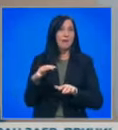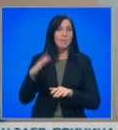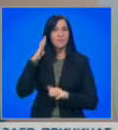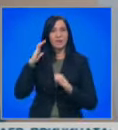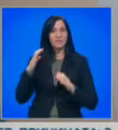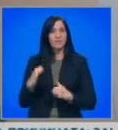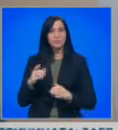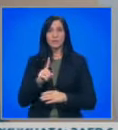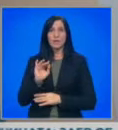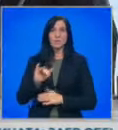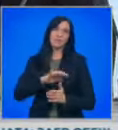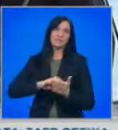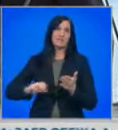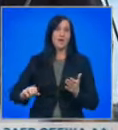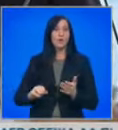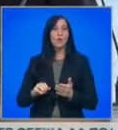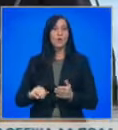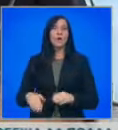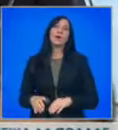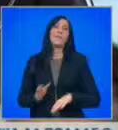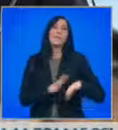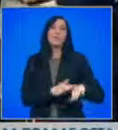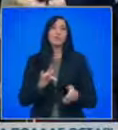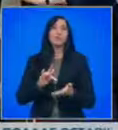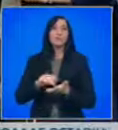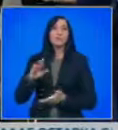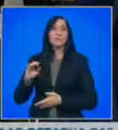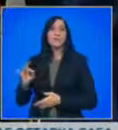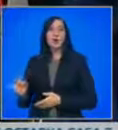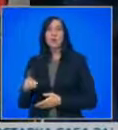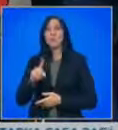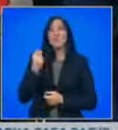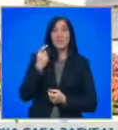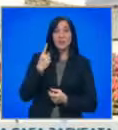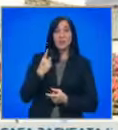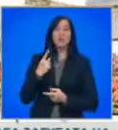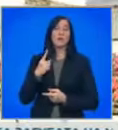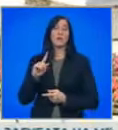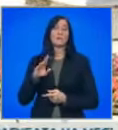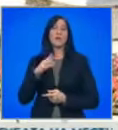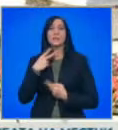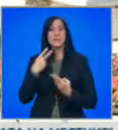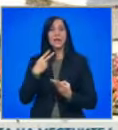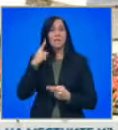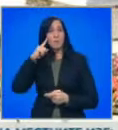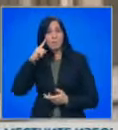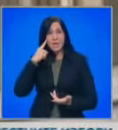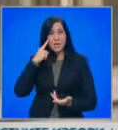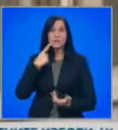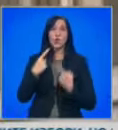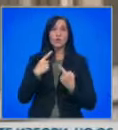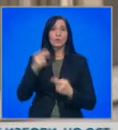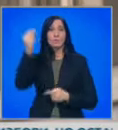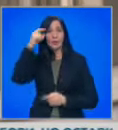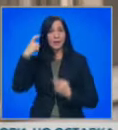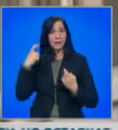но да не бъде свалено. Дясноцентристите от ВМРО ДПМН неведнъж са изразявали своята опозиция към договорите с България и Гърция. И